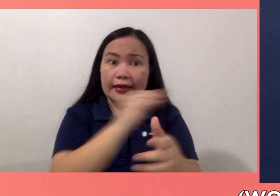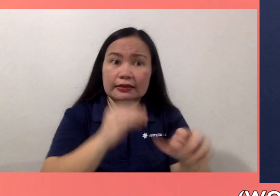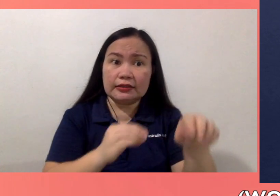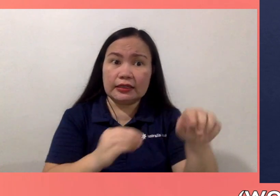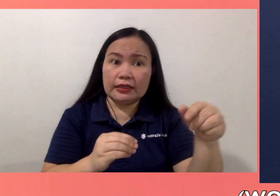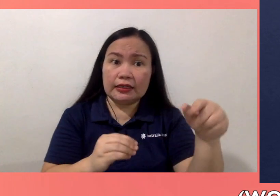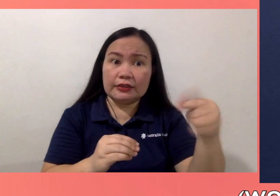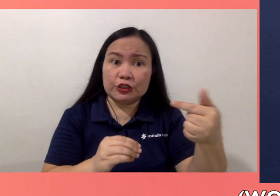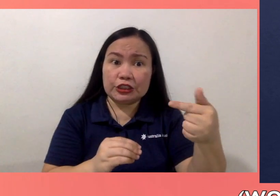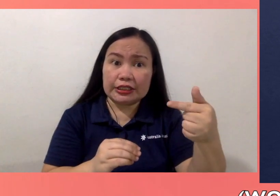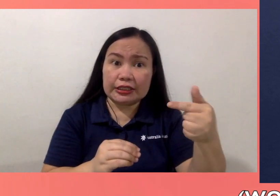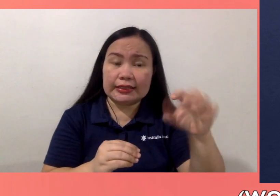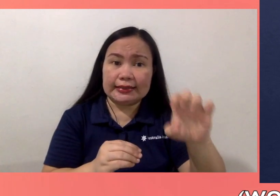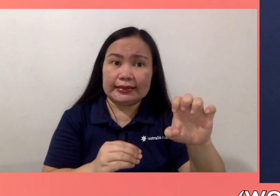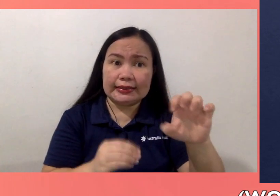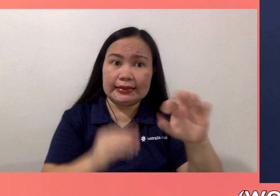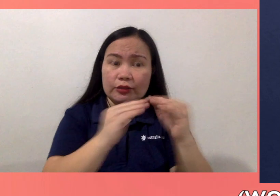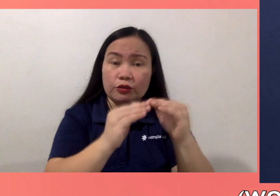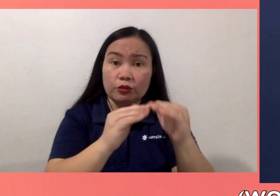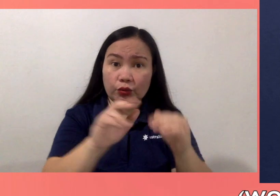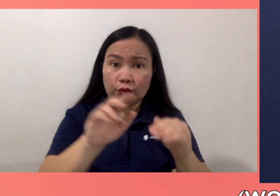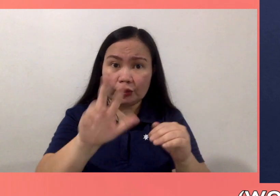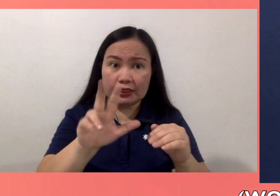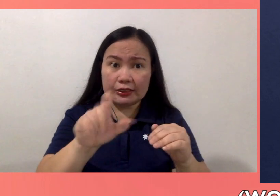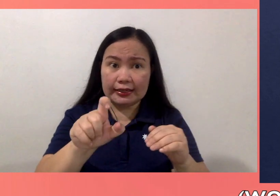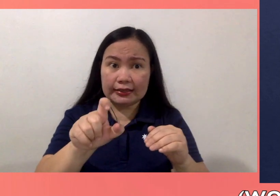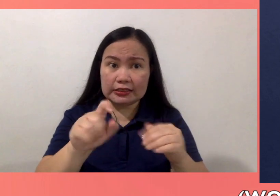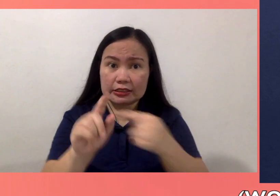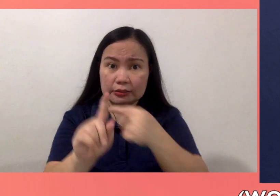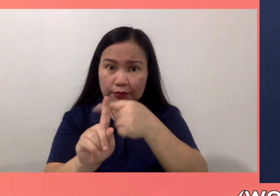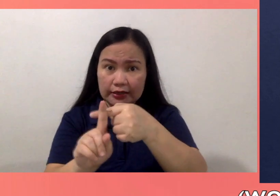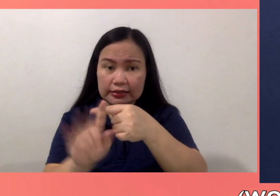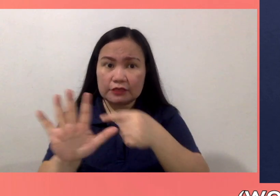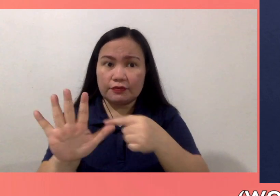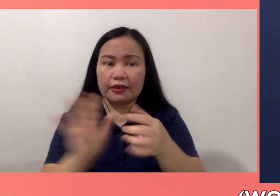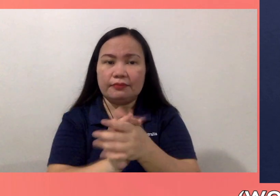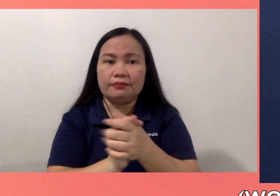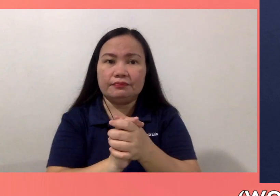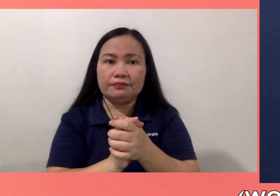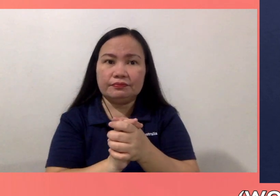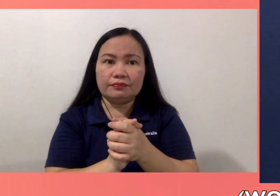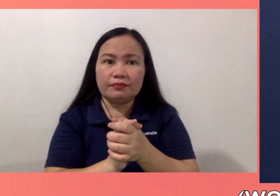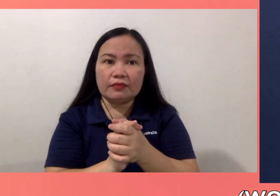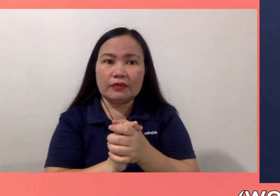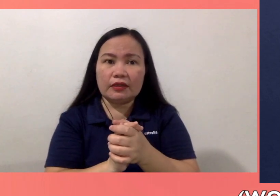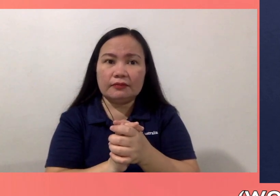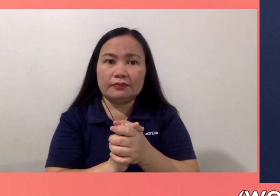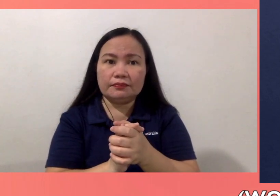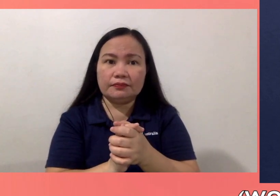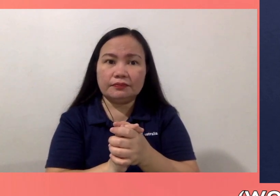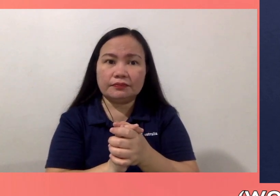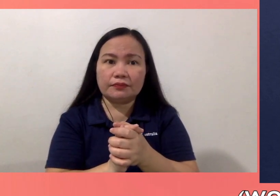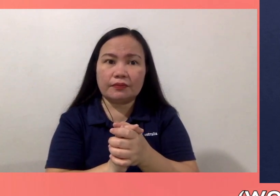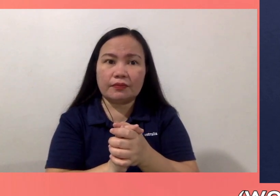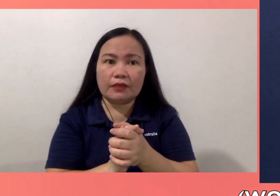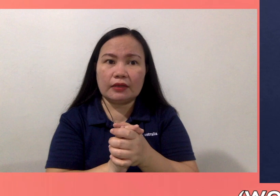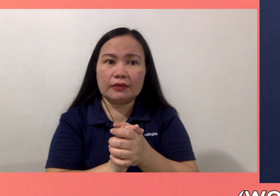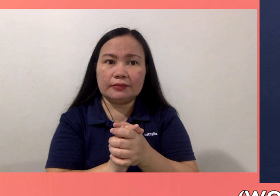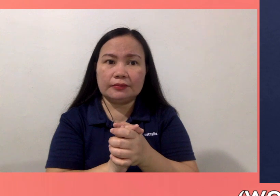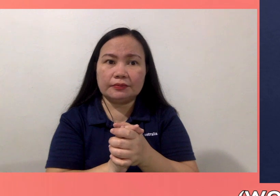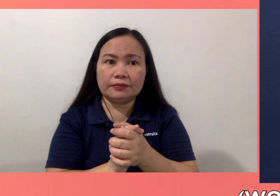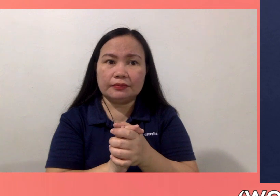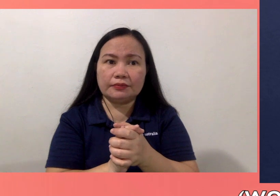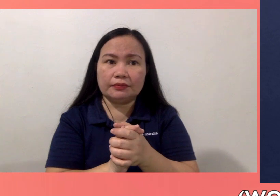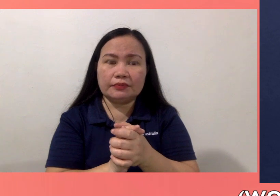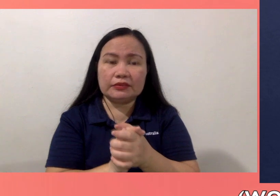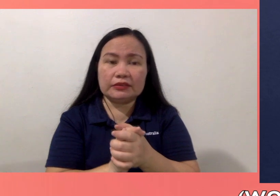nito. So, ibig sabihin, class, ang 3x plus 5, yan yung buong sukat from dito sa